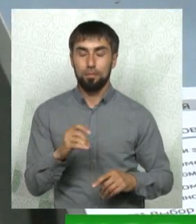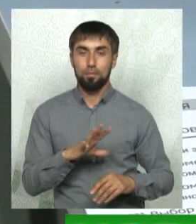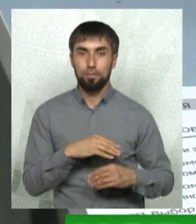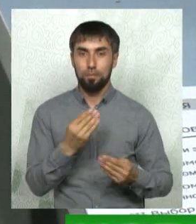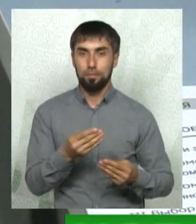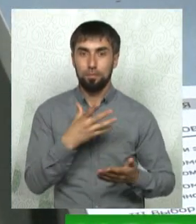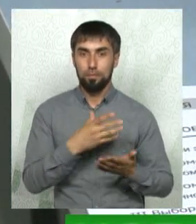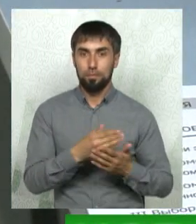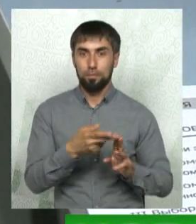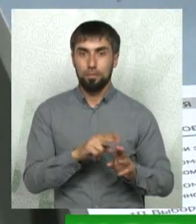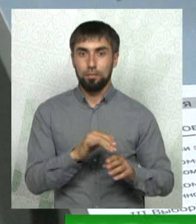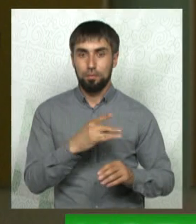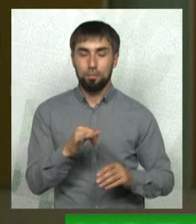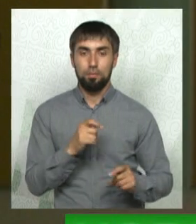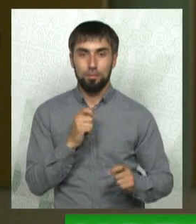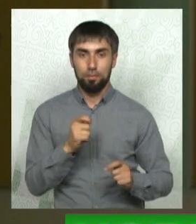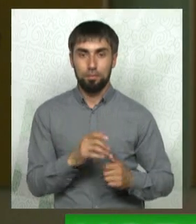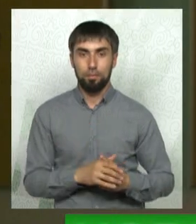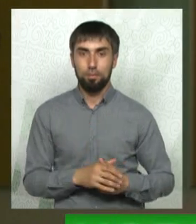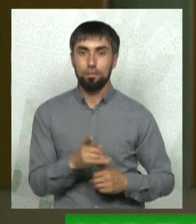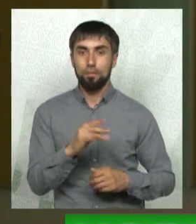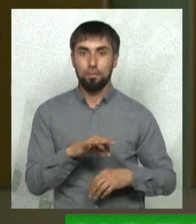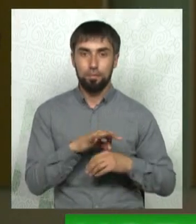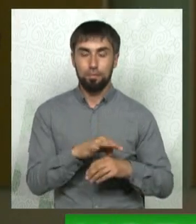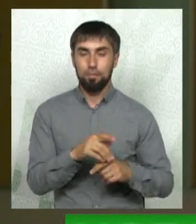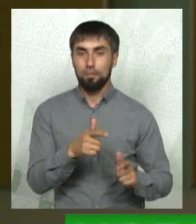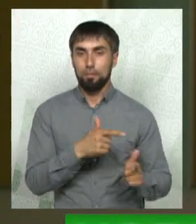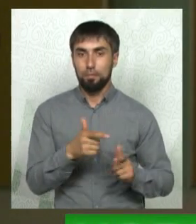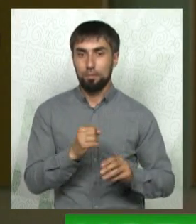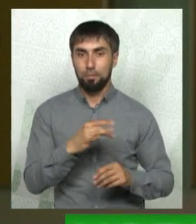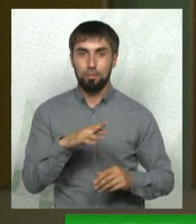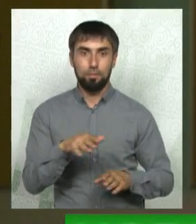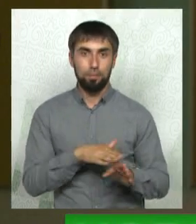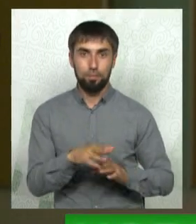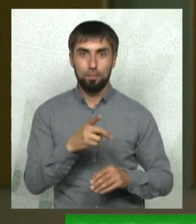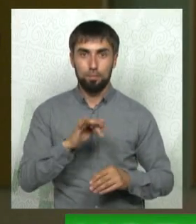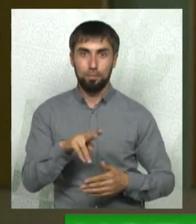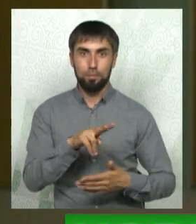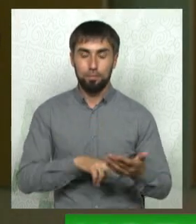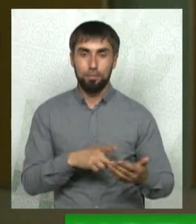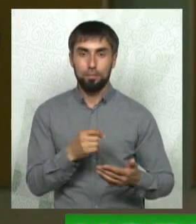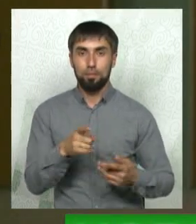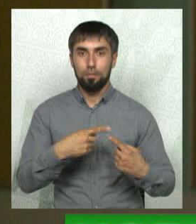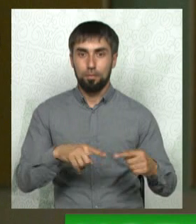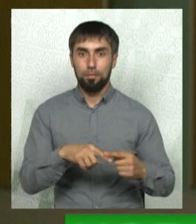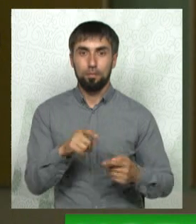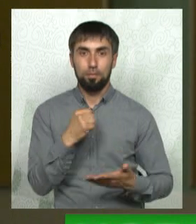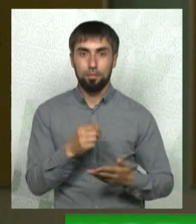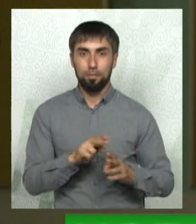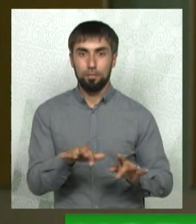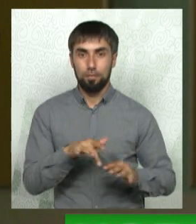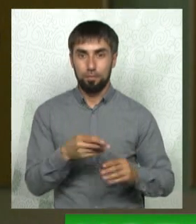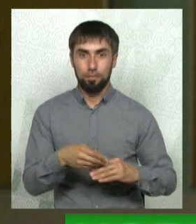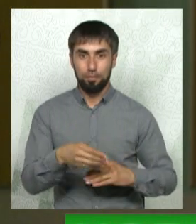сдачи устного экзамена соблюдены. Они проходят в аудитории подготовки, здесь заполняют бланки регистрации, которые организатор распечатывает.